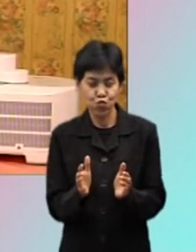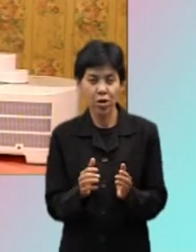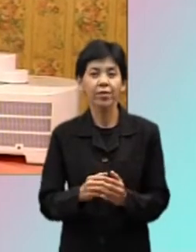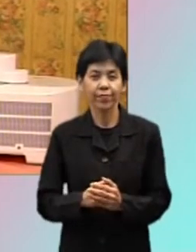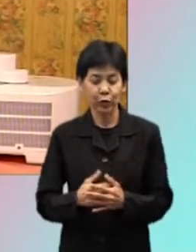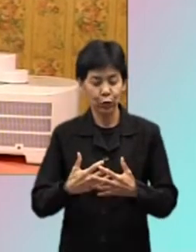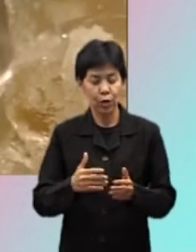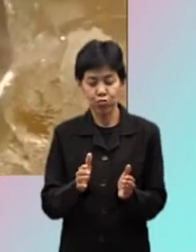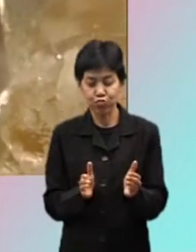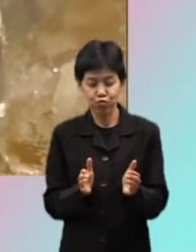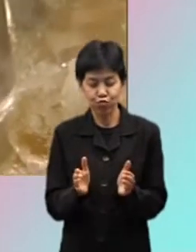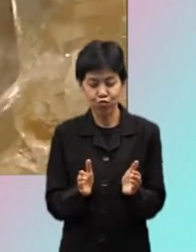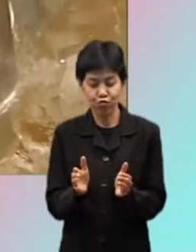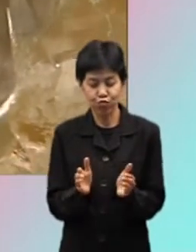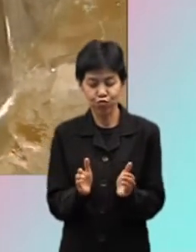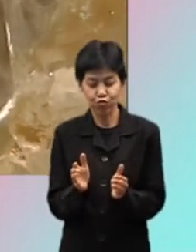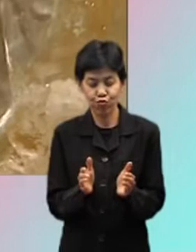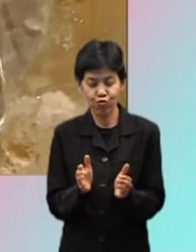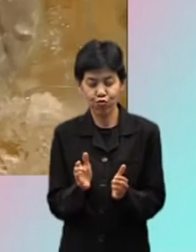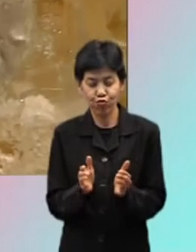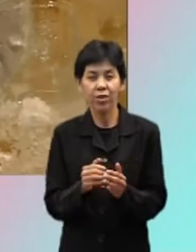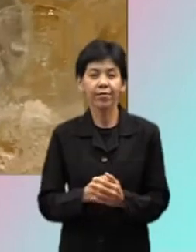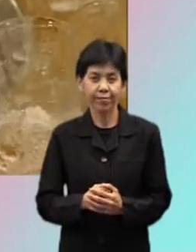เครื่องจะหมุนไปเรื่อยๆนะคะ